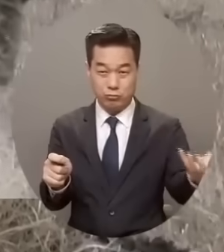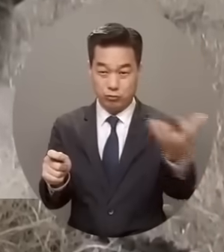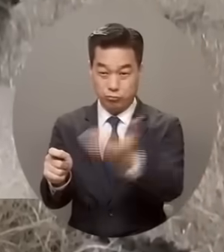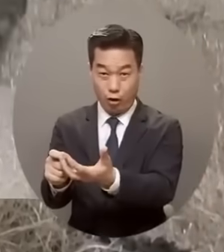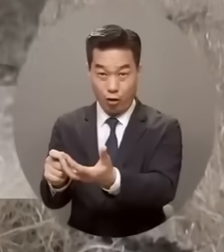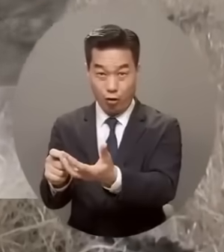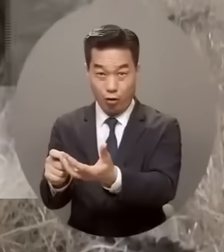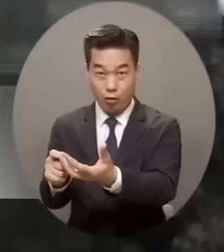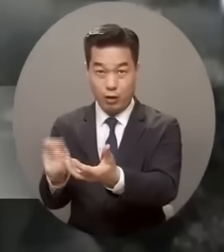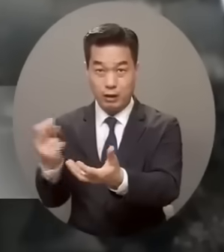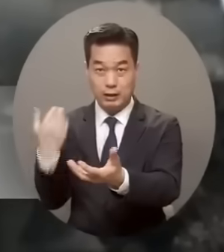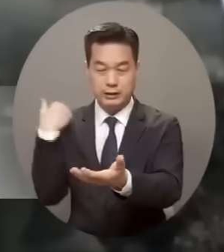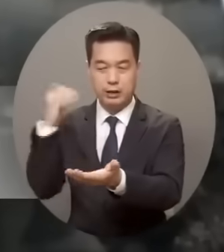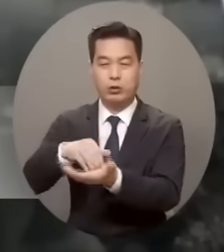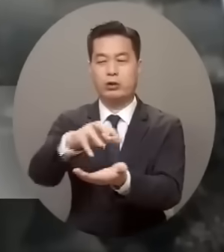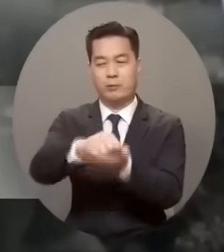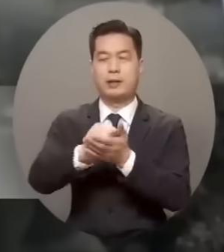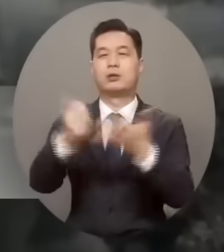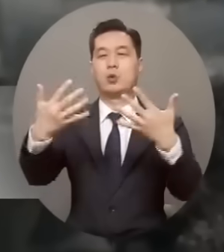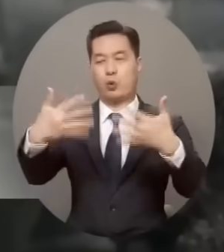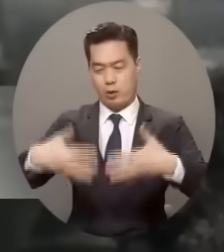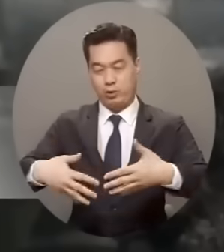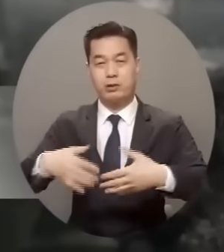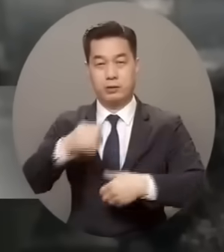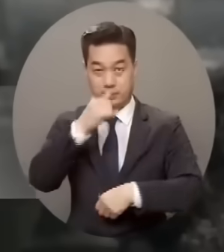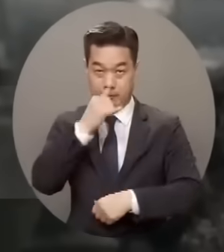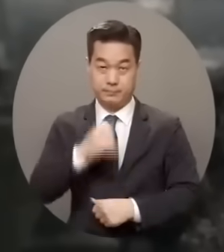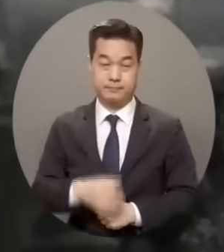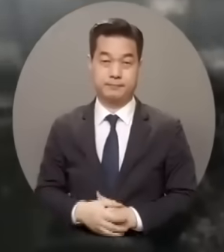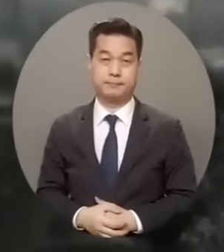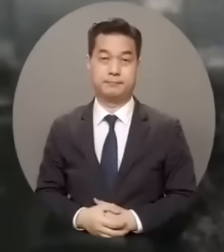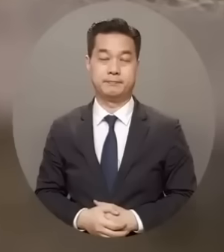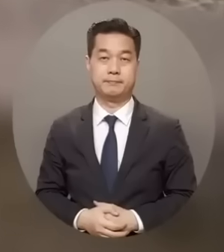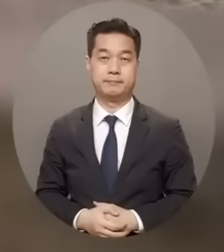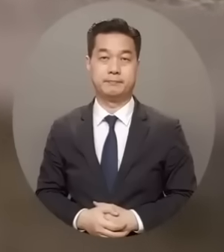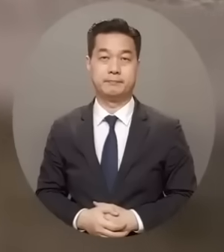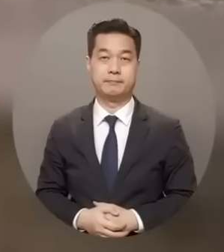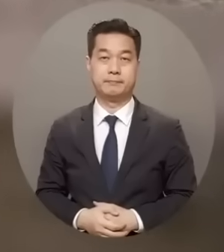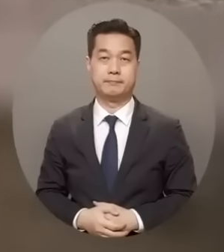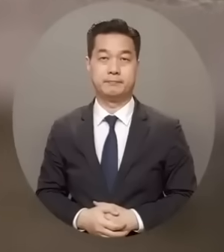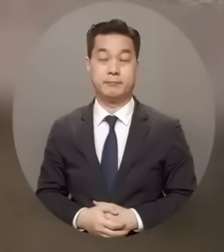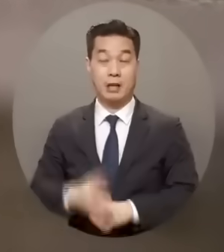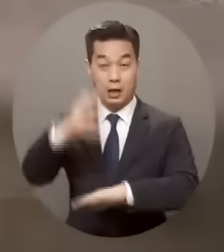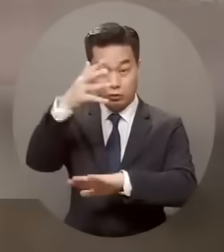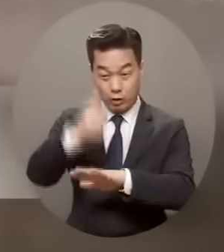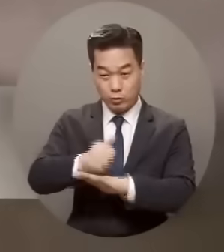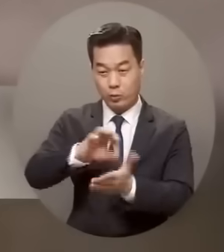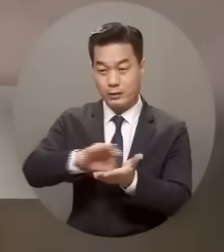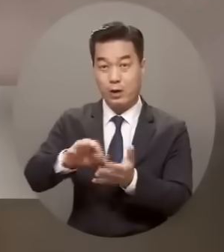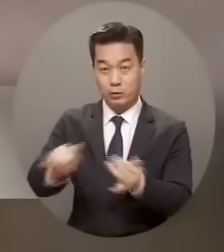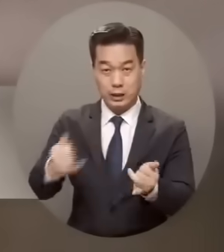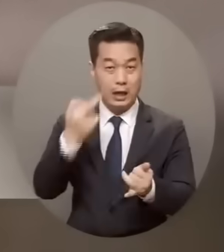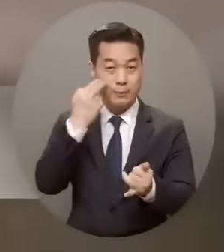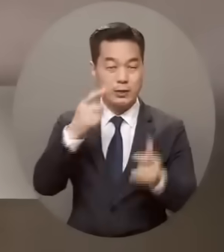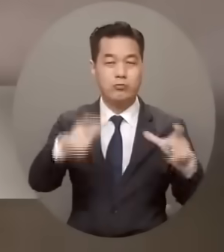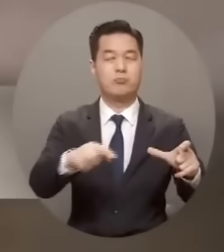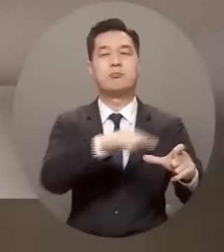언제든 되돌려받는다는 조건이 달린 것으로 보입니다. 최종 사용자를 미국으로